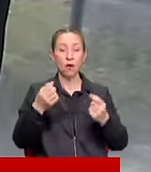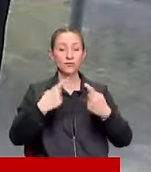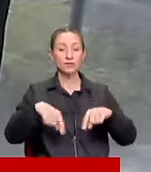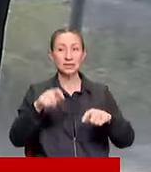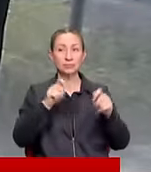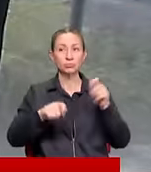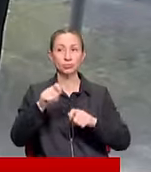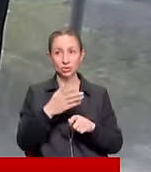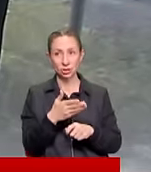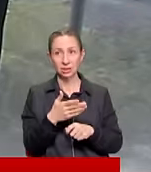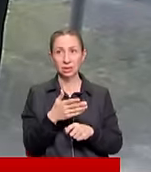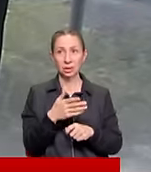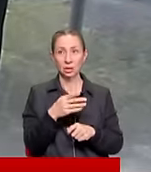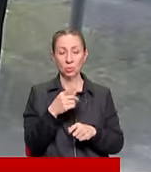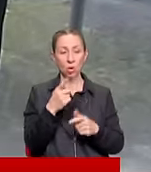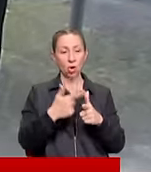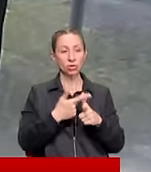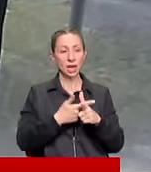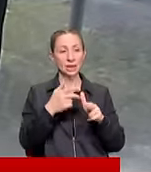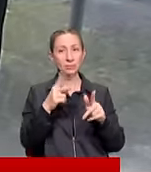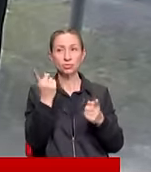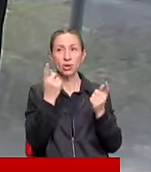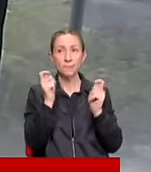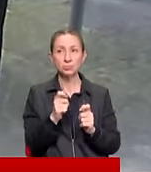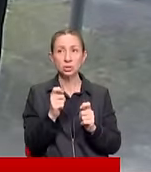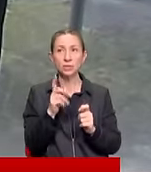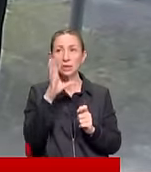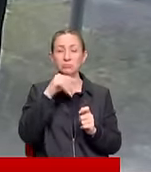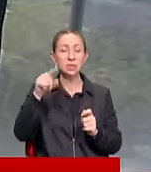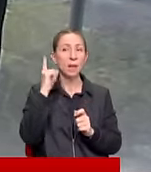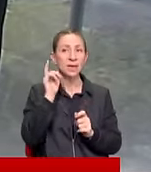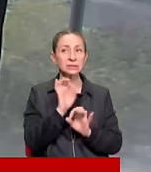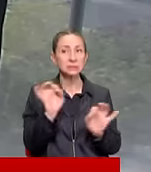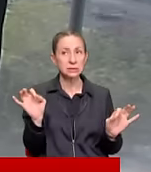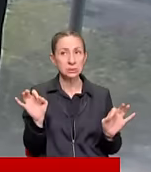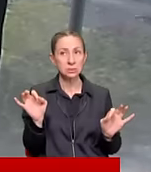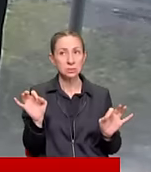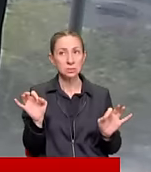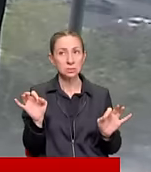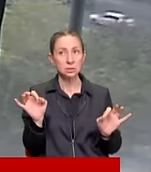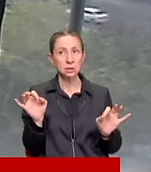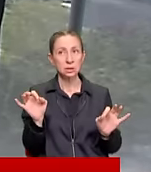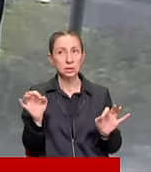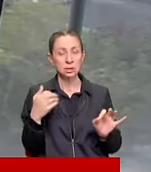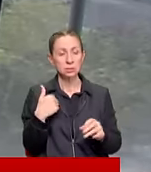ofisler oluşturulmuş. Yani böyle otel gibi bir şeyler yapılmış ama kimsenin haberinin olduğunu da zannetmiyorum. Gezdikçe gördükçe